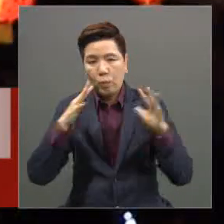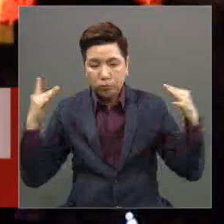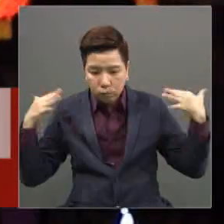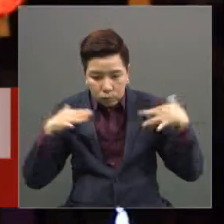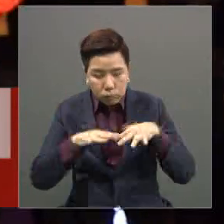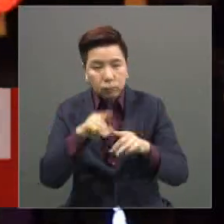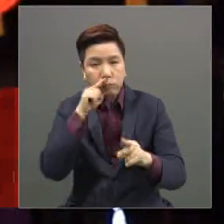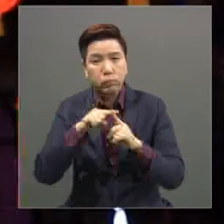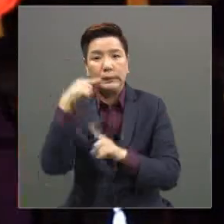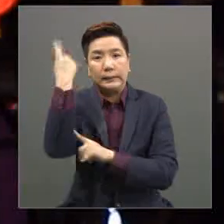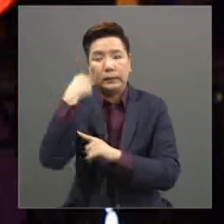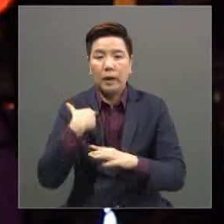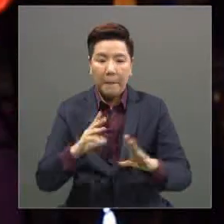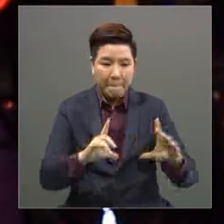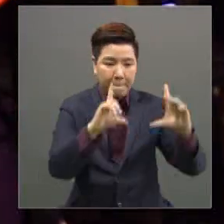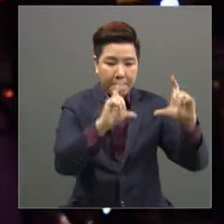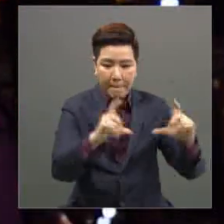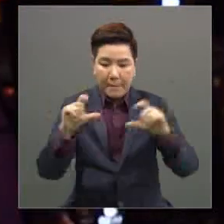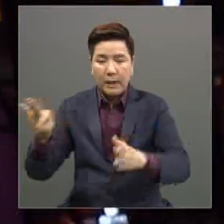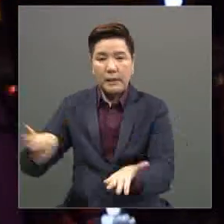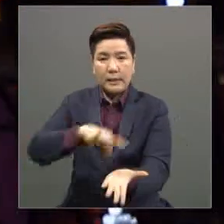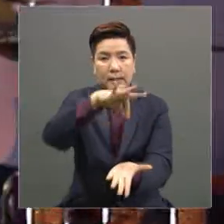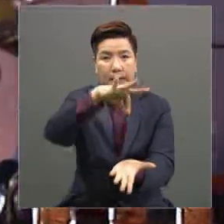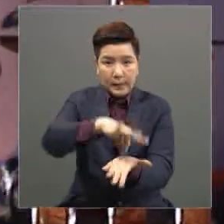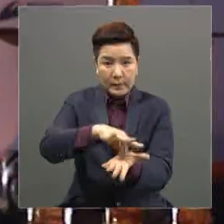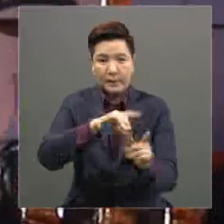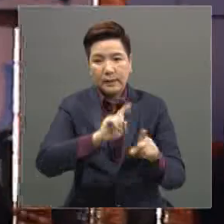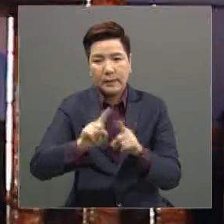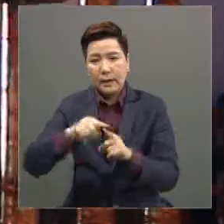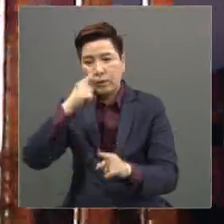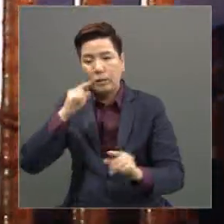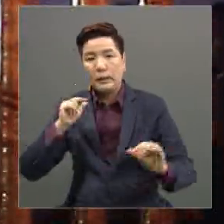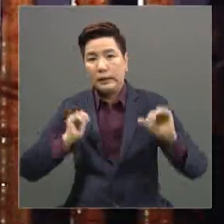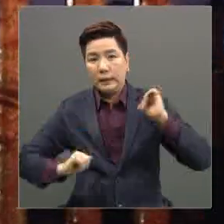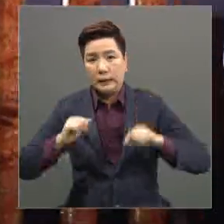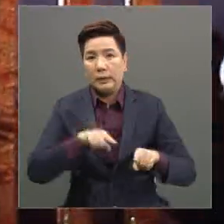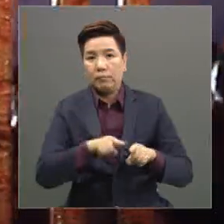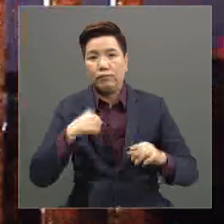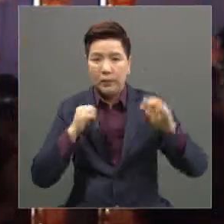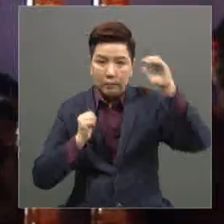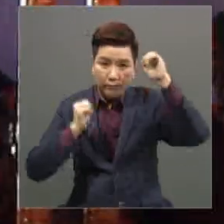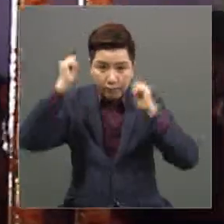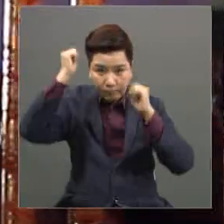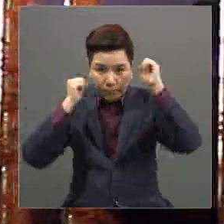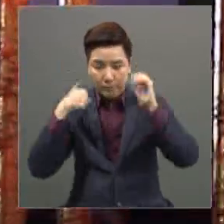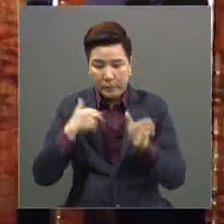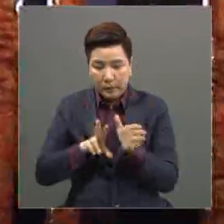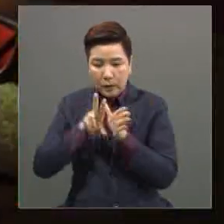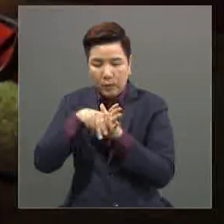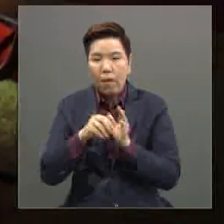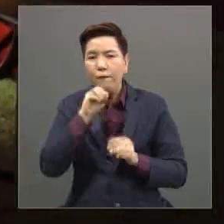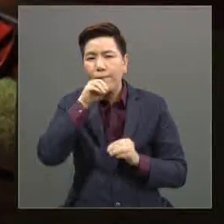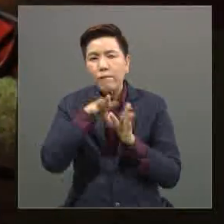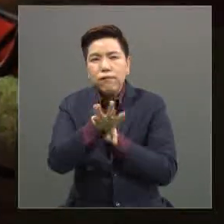มีคนมาเที่ยวมาถ่ายรูปมาเช็คอินมากมายในงานก็มีการแสดงต่างๆไม่ว่าจะเป็นการเชิดสิงโตมังกรพ่นไฟ